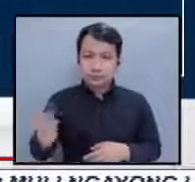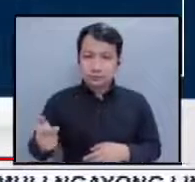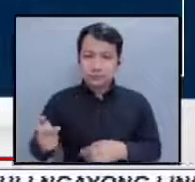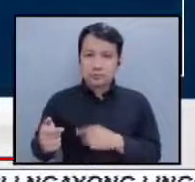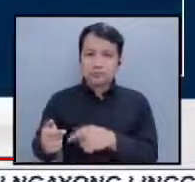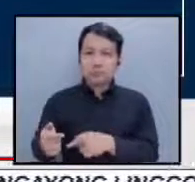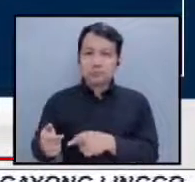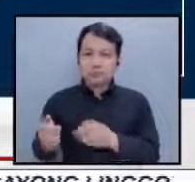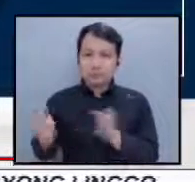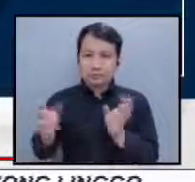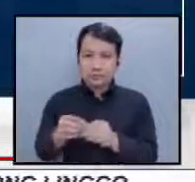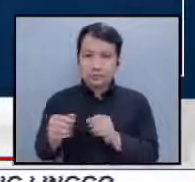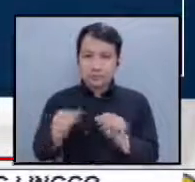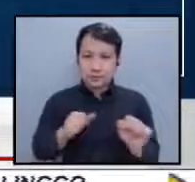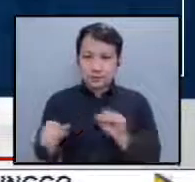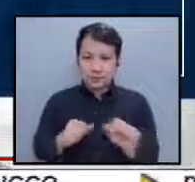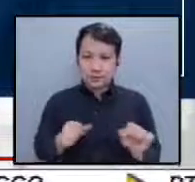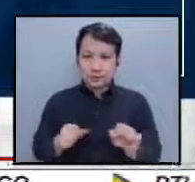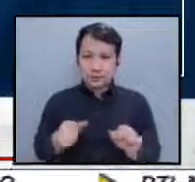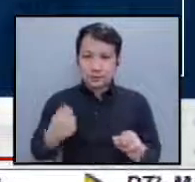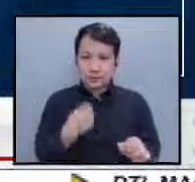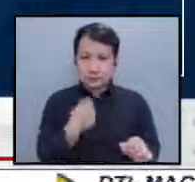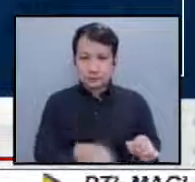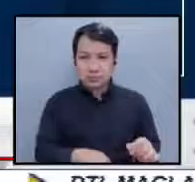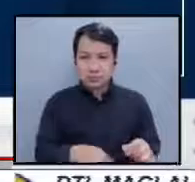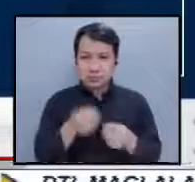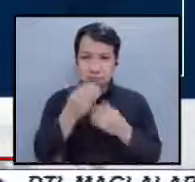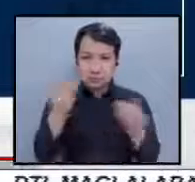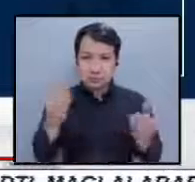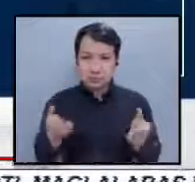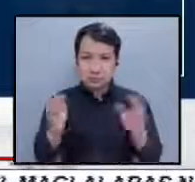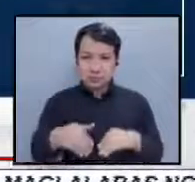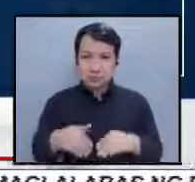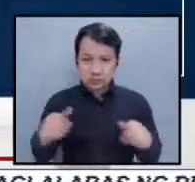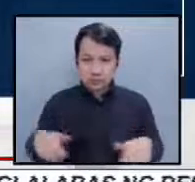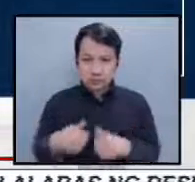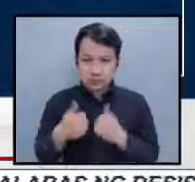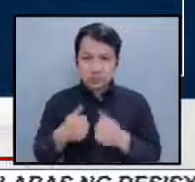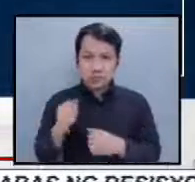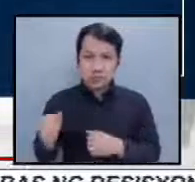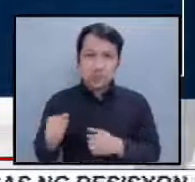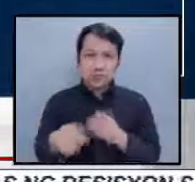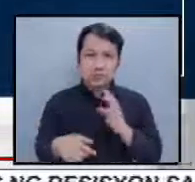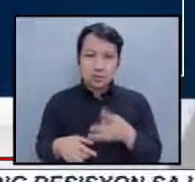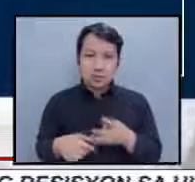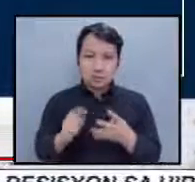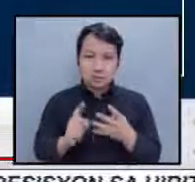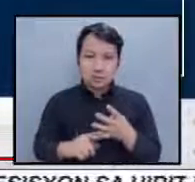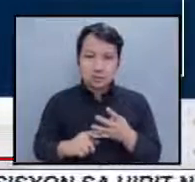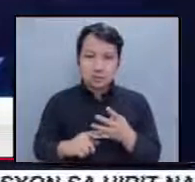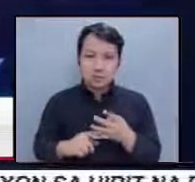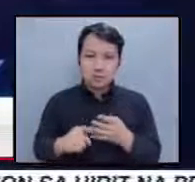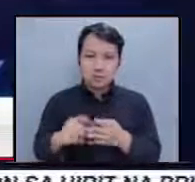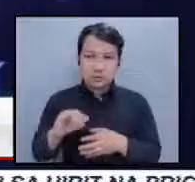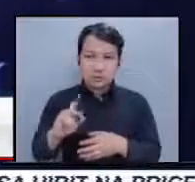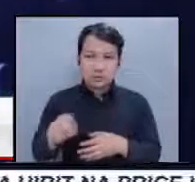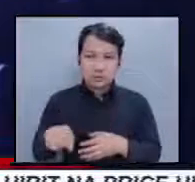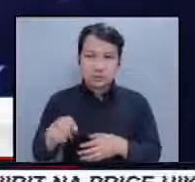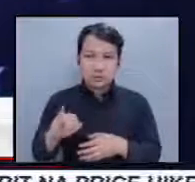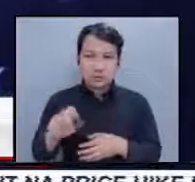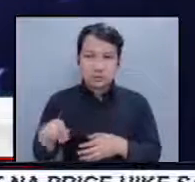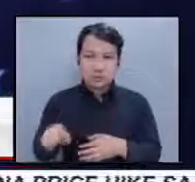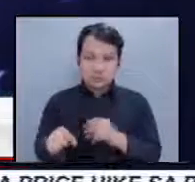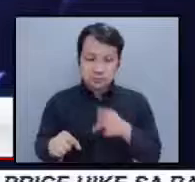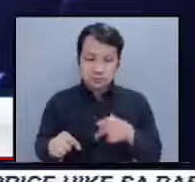ang aksyon ng China ay nagdulot ng mas mataas na tsansa ng aksidente sa apat na capital ships ng PCG. Nai-report